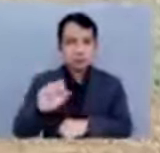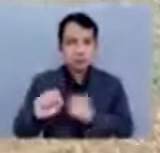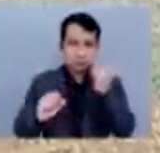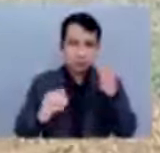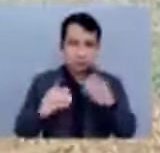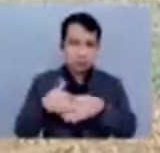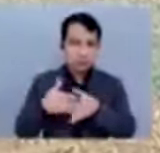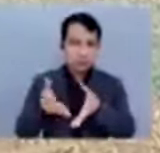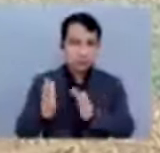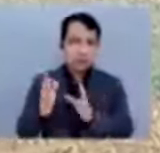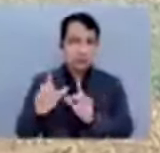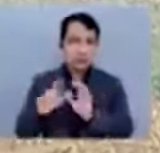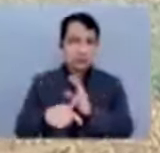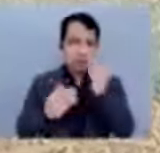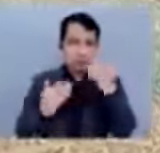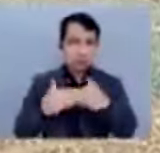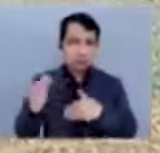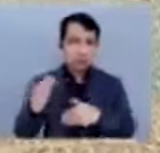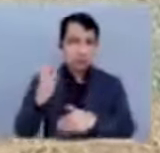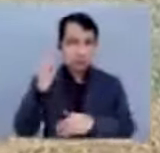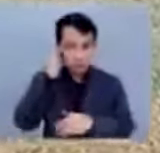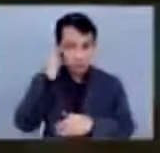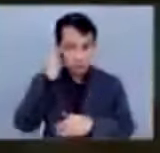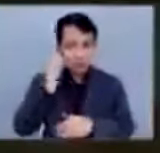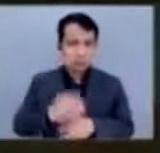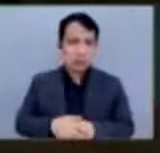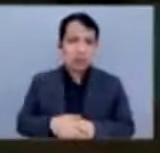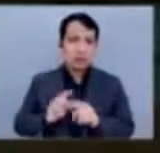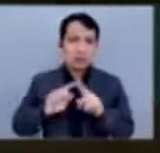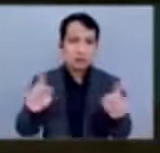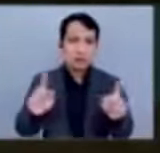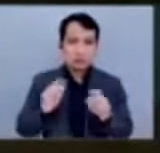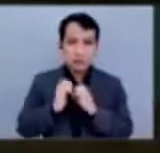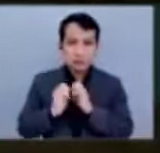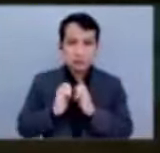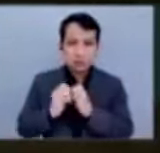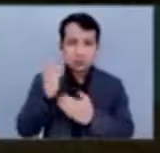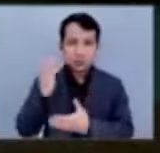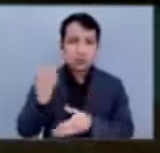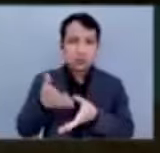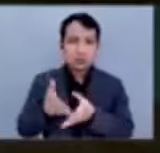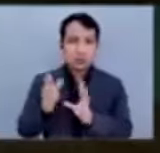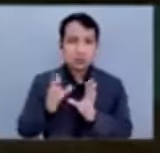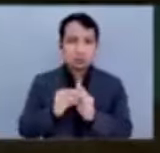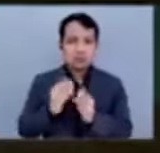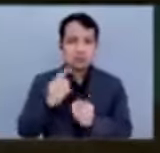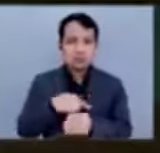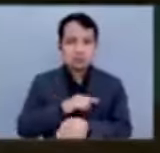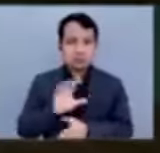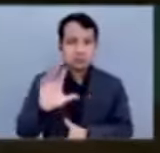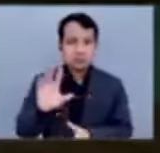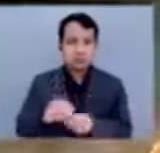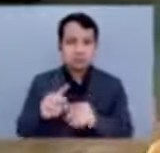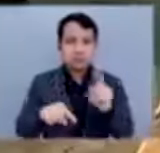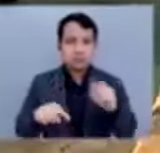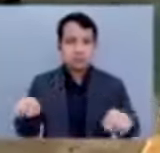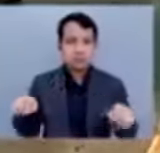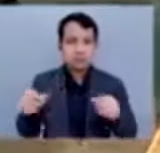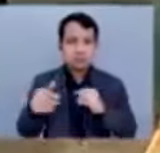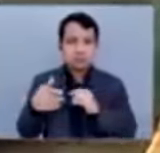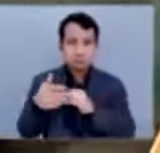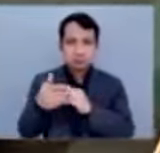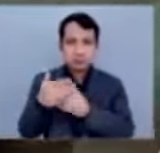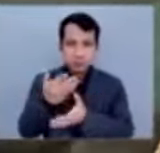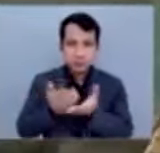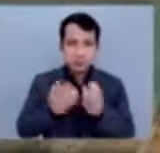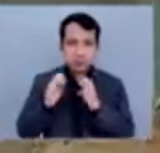din yan kalaunan patungong Cubao. Pero bukod sa EDSA Kamuning, maluwag naman na ang daloy ng trapiko sa ibang parte ng EDSA.